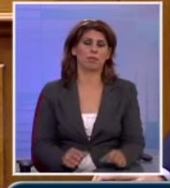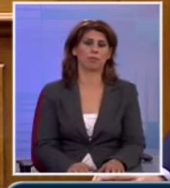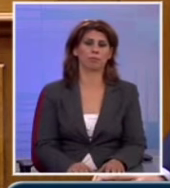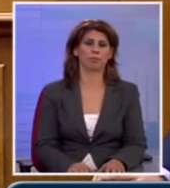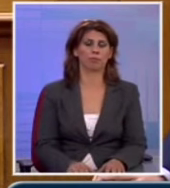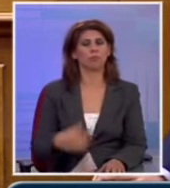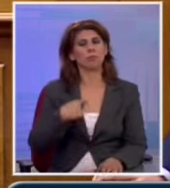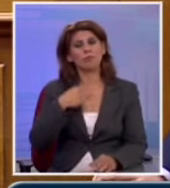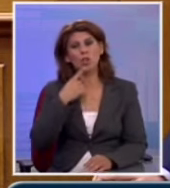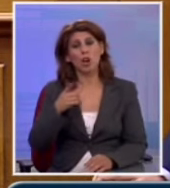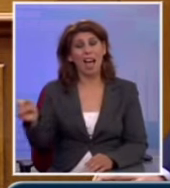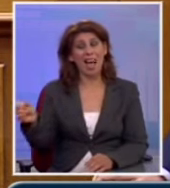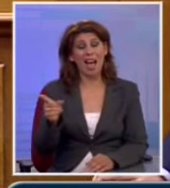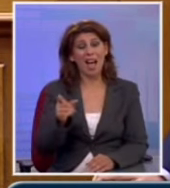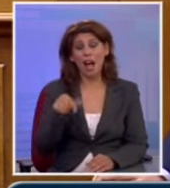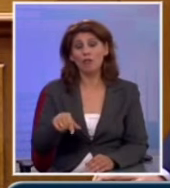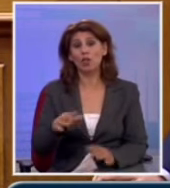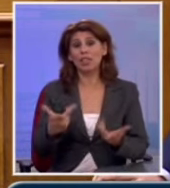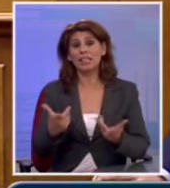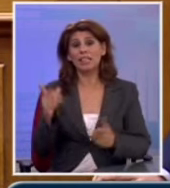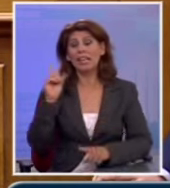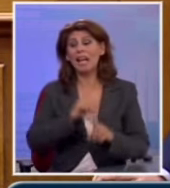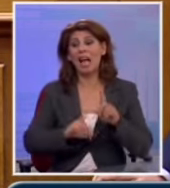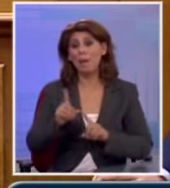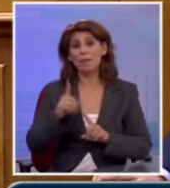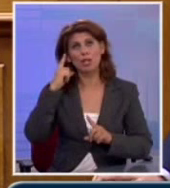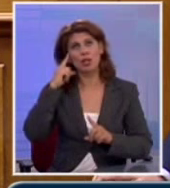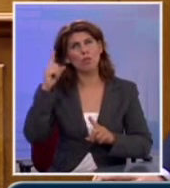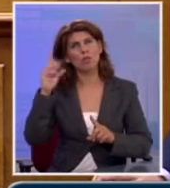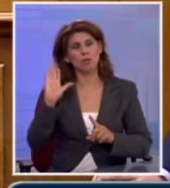Και το λέω αυτό γιατί κάποιοι νομίζουν